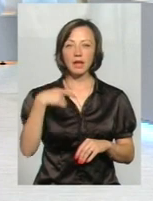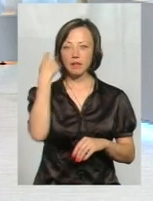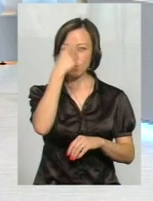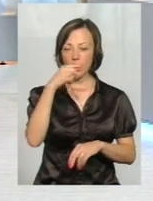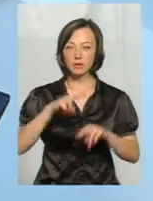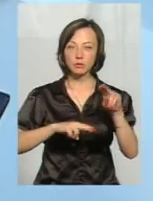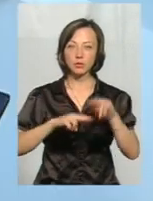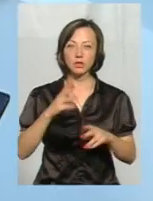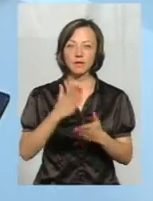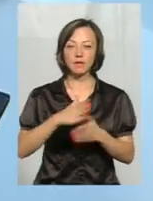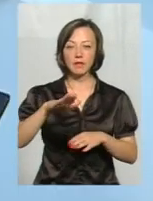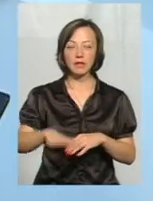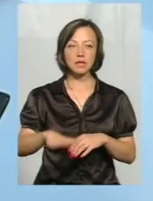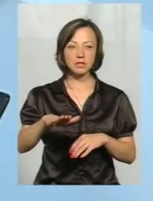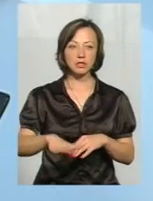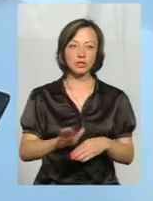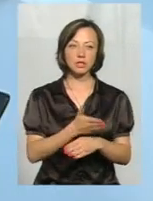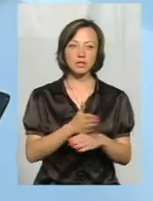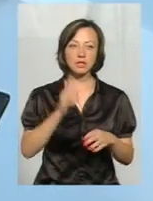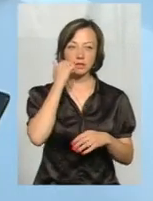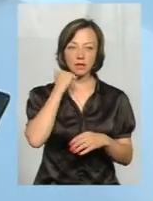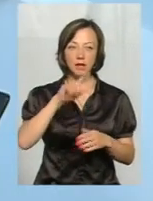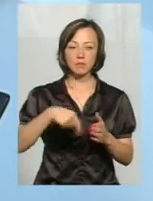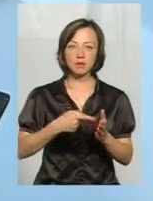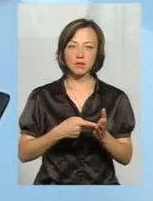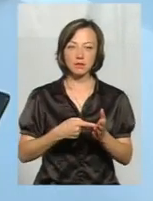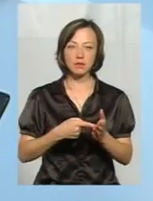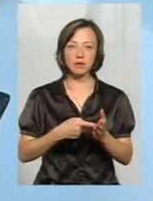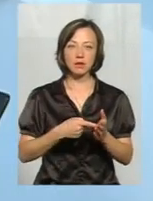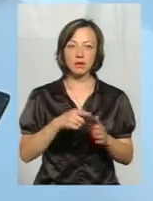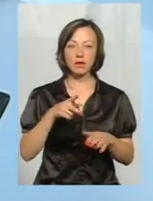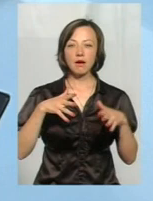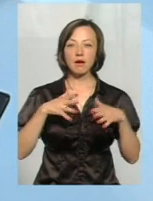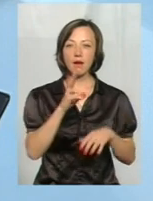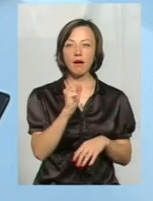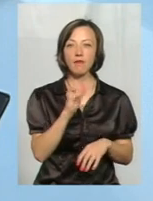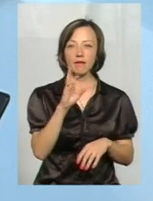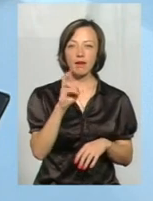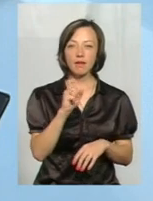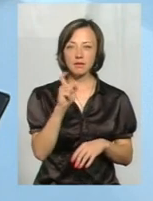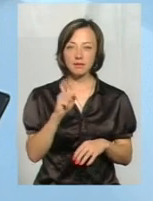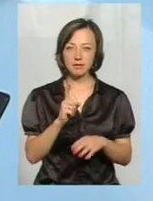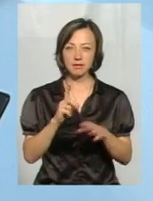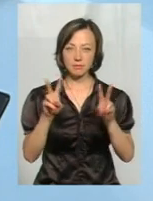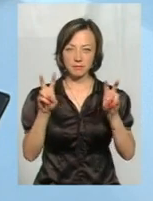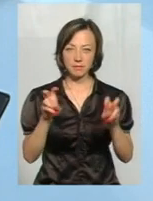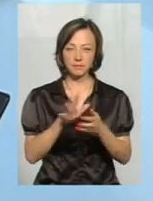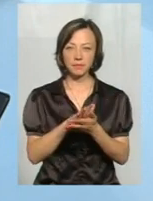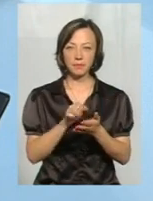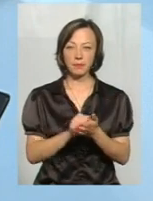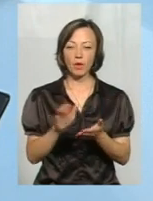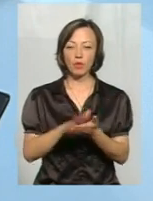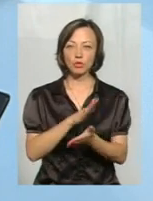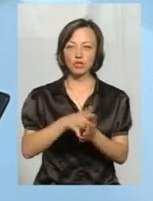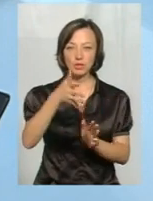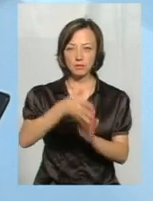які розташовані в низинній частині, це старе місто в нас, от, так називаємо Кавказ, от ми зараз там потужно працюємо по тому, щоб прочистити мережі, які там